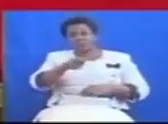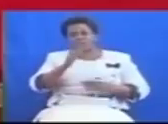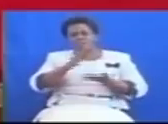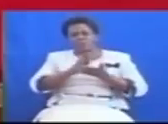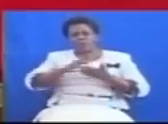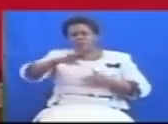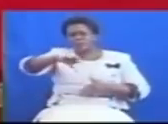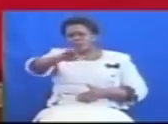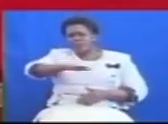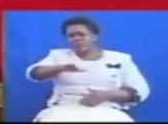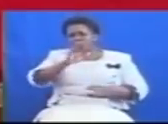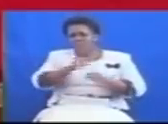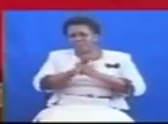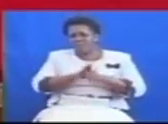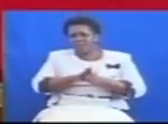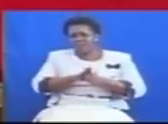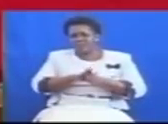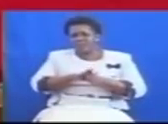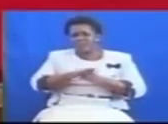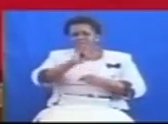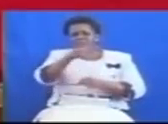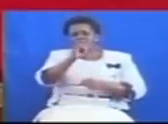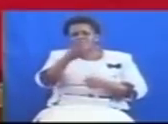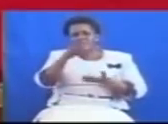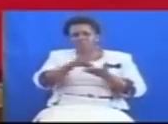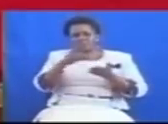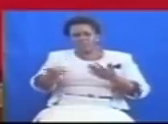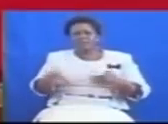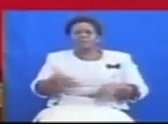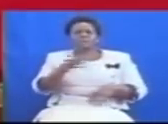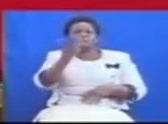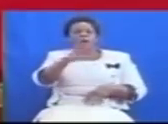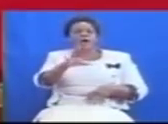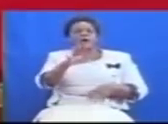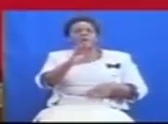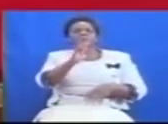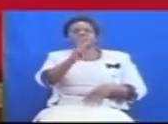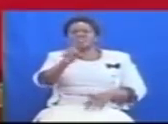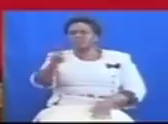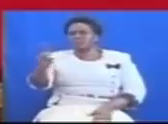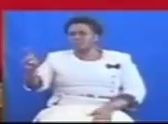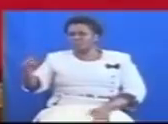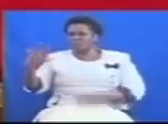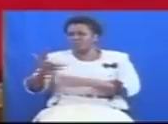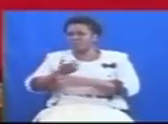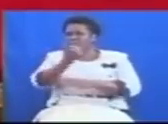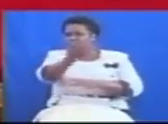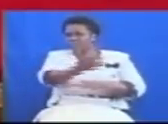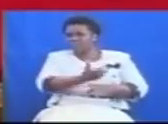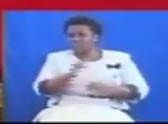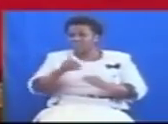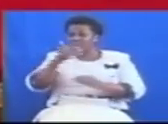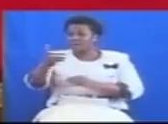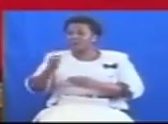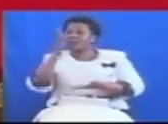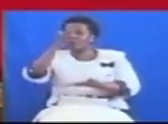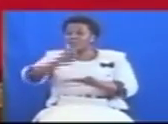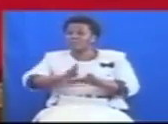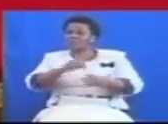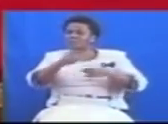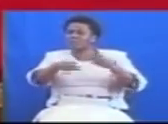Salaam yanapata maji kama serikali ilivyoahidi kupitia bunge lako tukufu baada ya kukamilisha miradi mikubwa ya maji ambayo ilikamilika